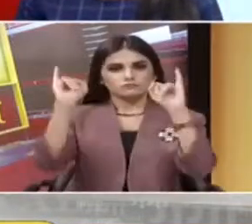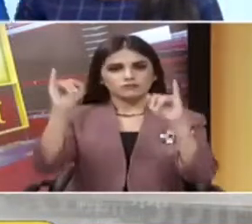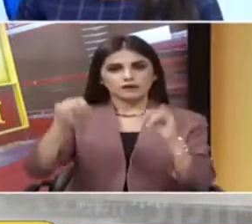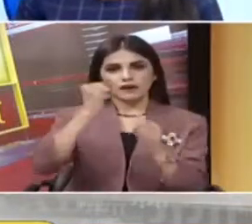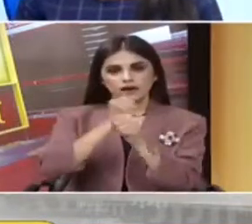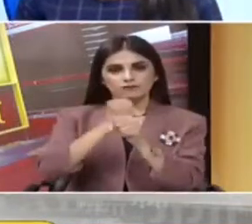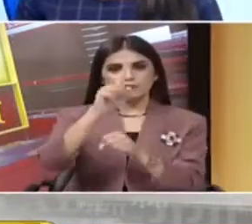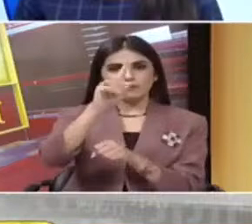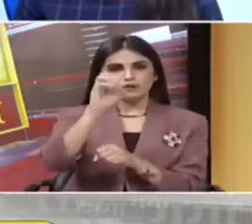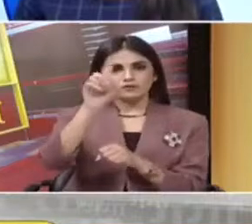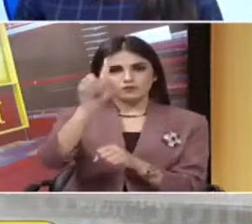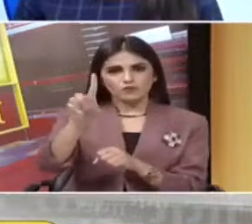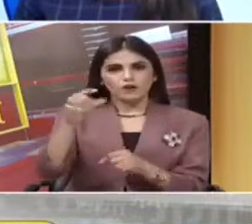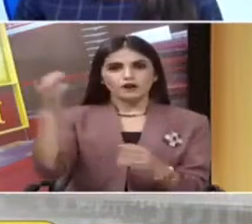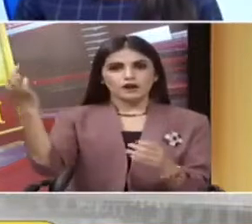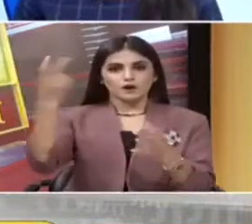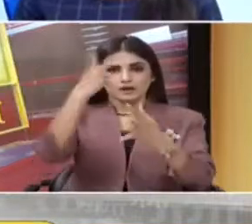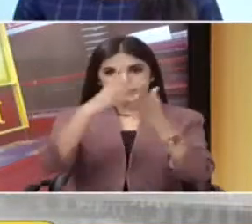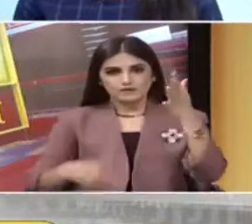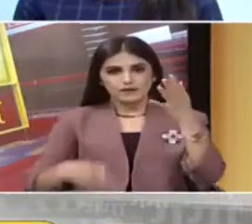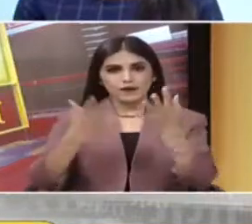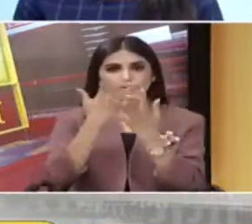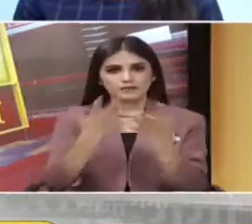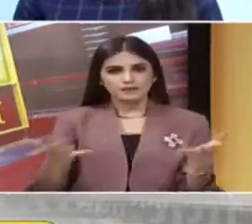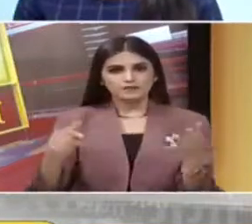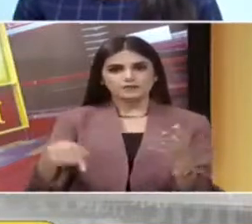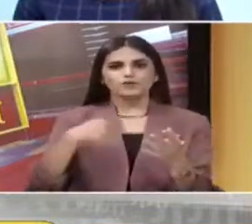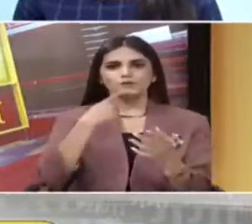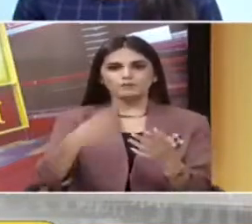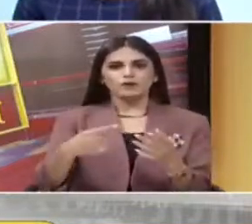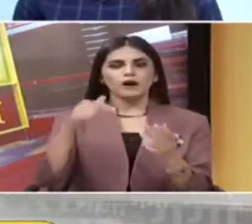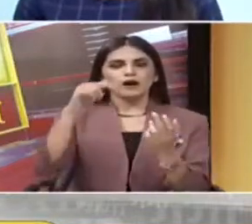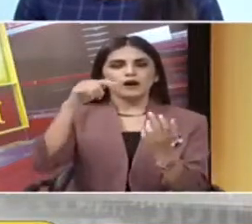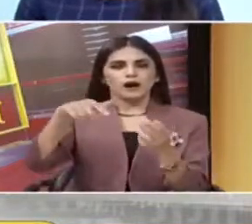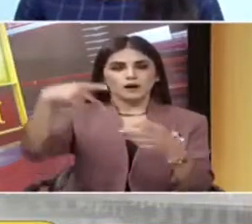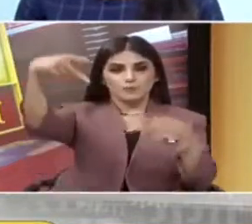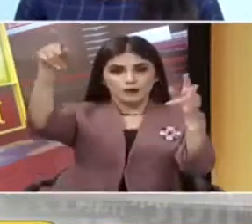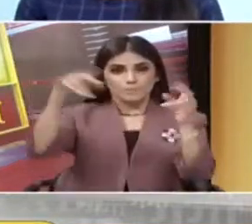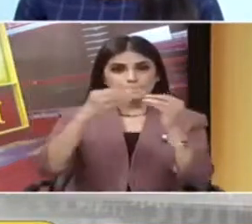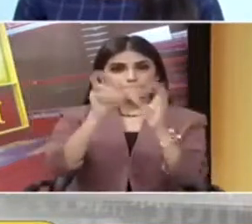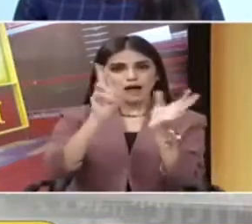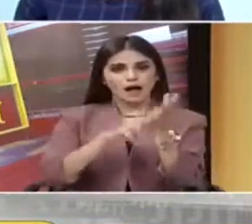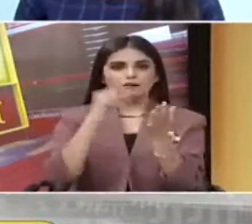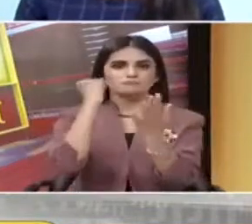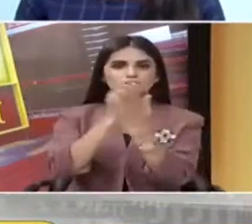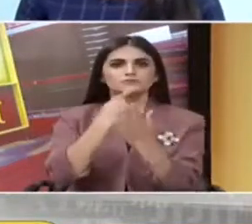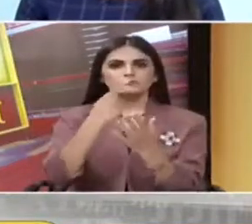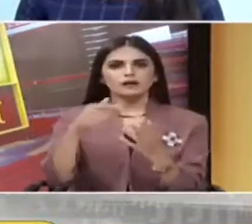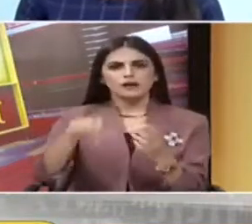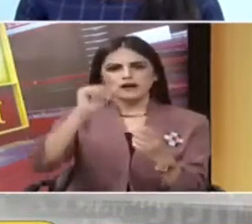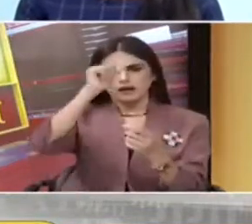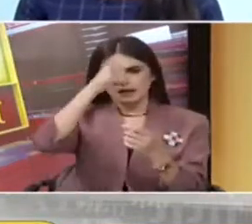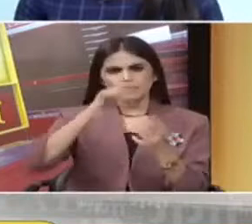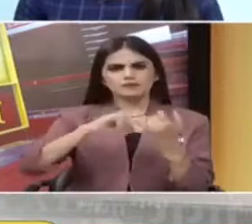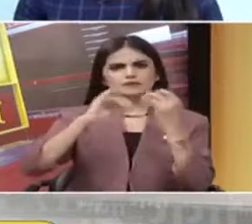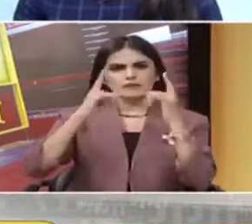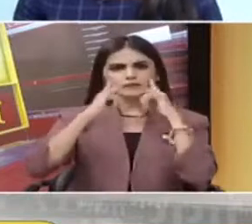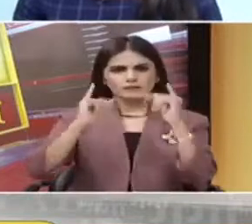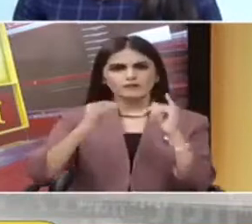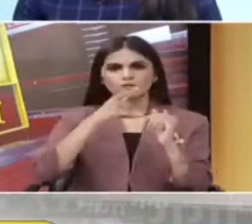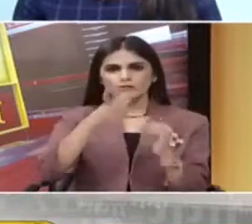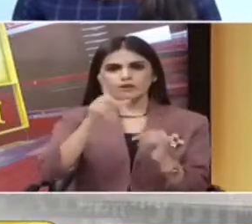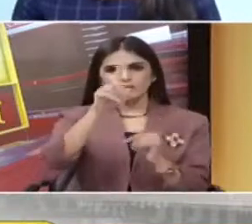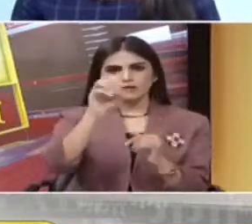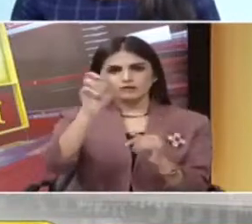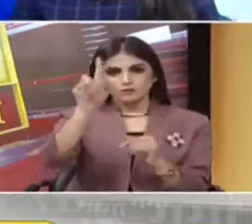101 से ज्यादा आइटम्स पर आयात एंबार्गो लगाने का ऐलान किया है रक्षा मंत्रालय ने 101